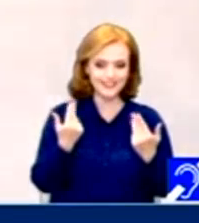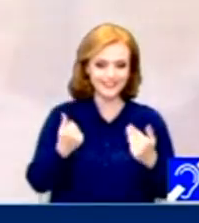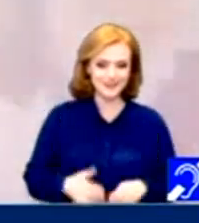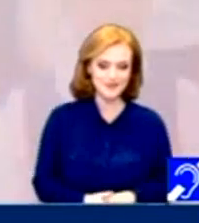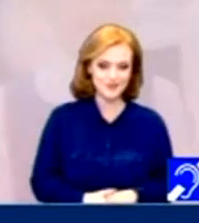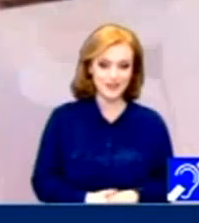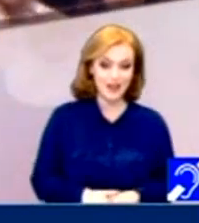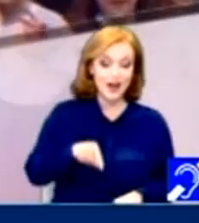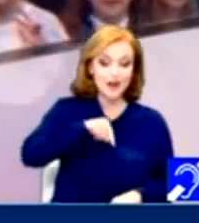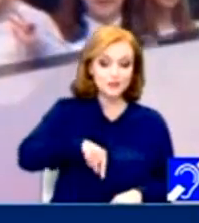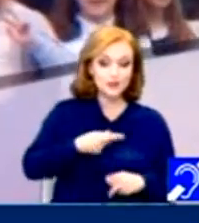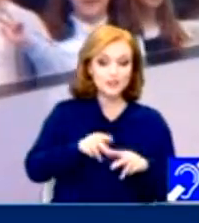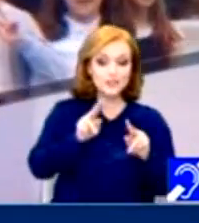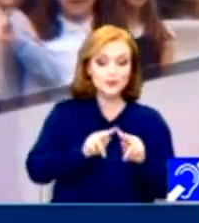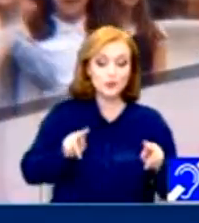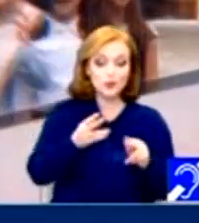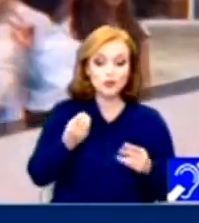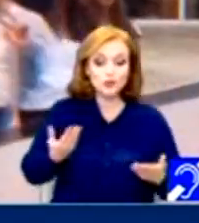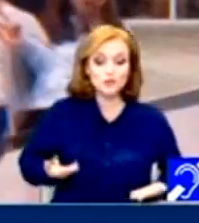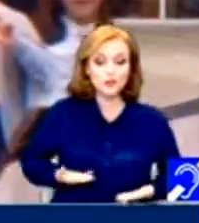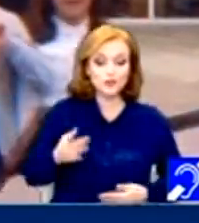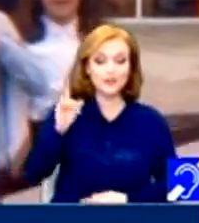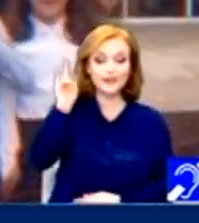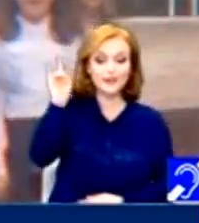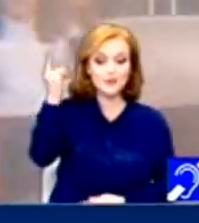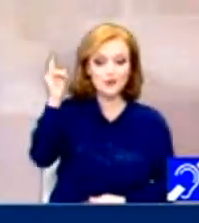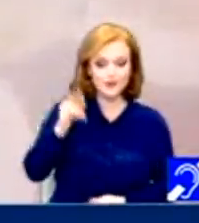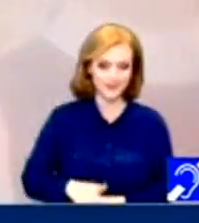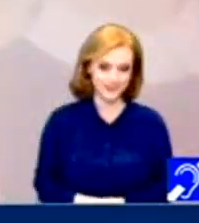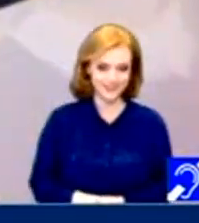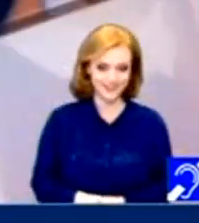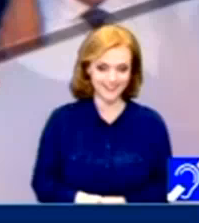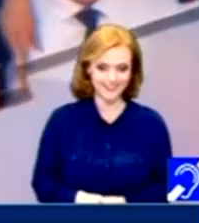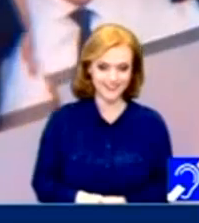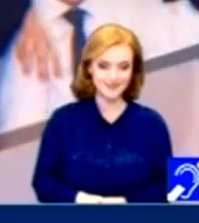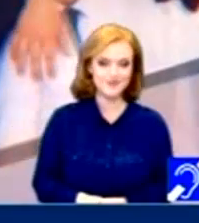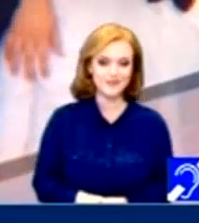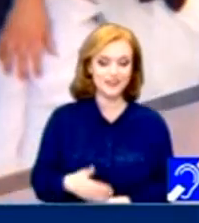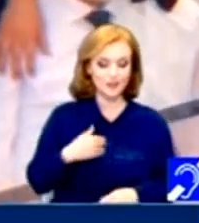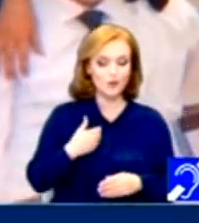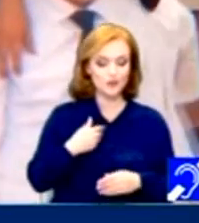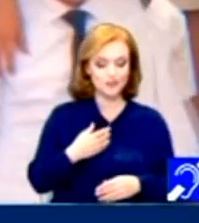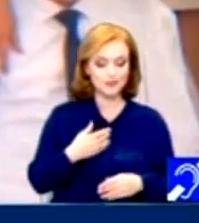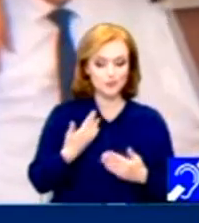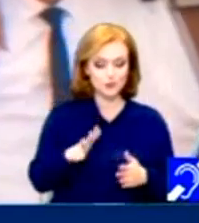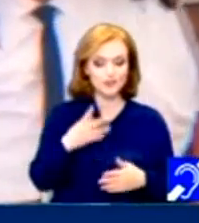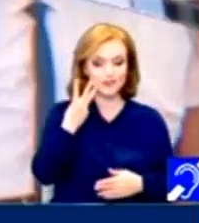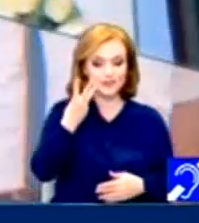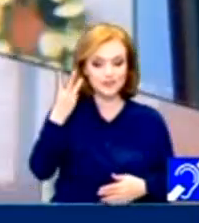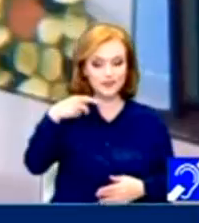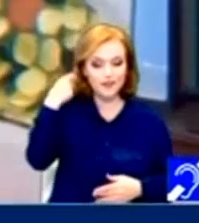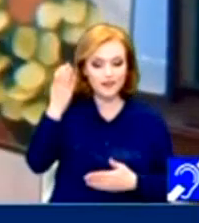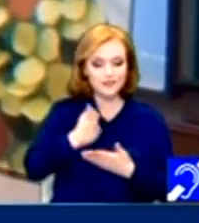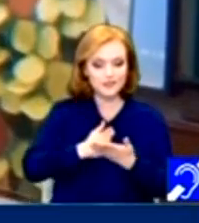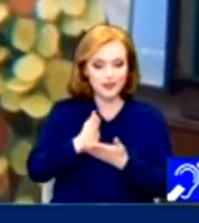sufletul acestei profesoare încă mai trăiește un copil curios, dornic de aventură și cunoaștere. În cei 33 de ani de